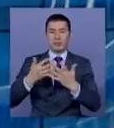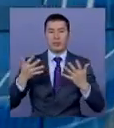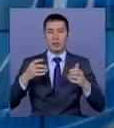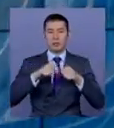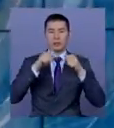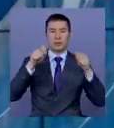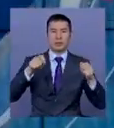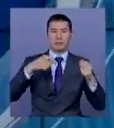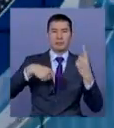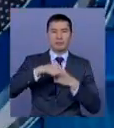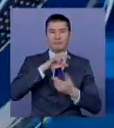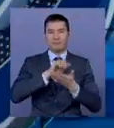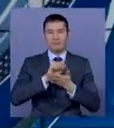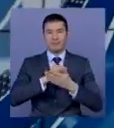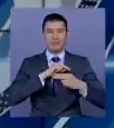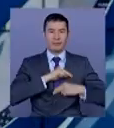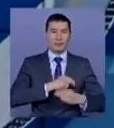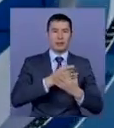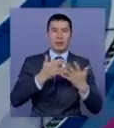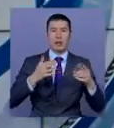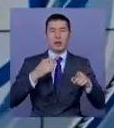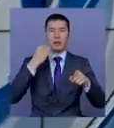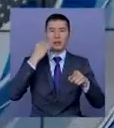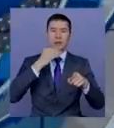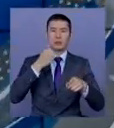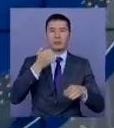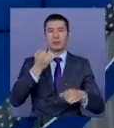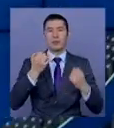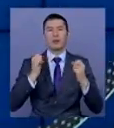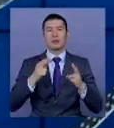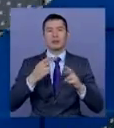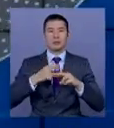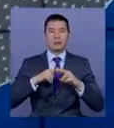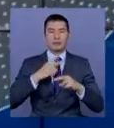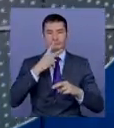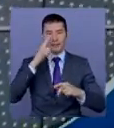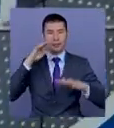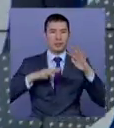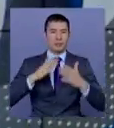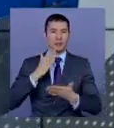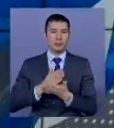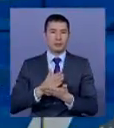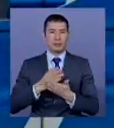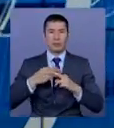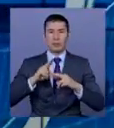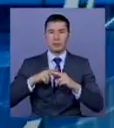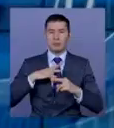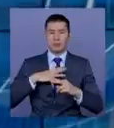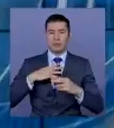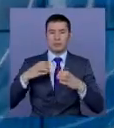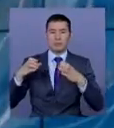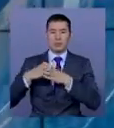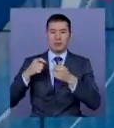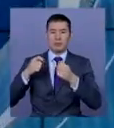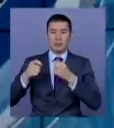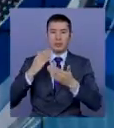жатқан кәсіптер мен кәсіпорындардың қаншалықты сапалы қызмет атқарып жатқандығына күмәнмен қарайтын көрінеді. Бұл түйткіл қоғамдық кеңестің